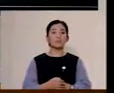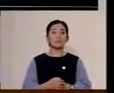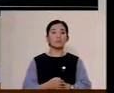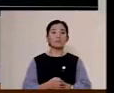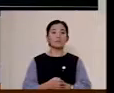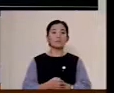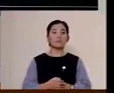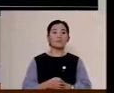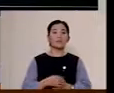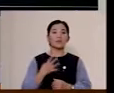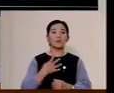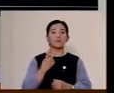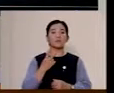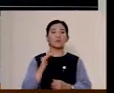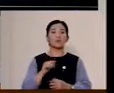Сорт